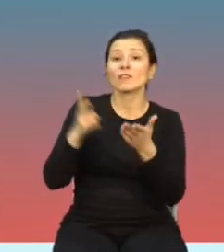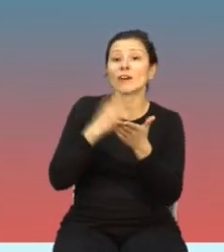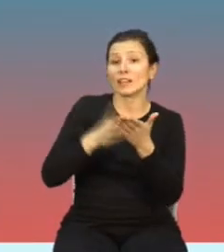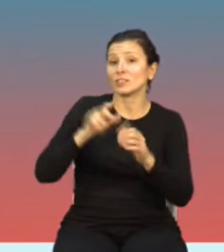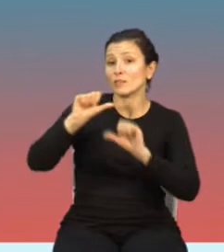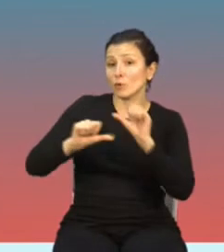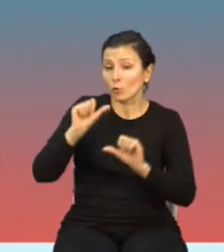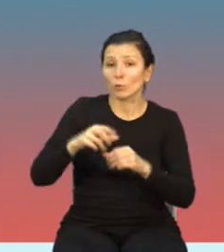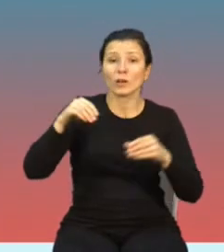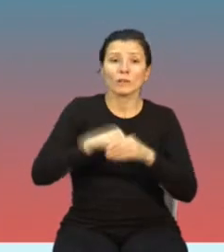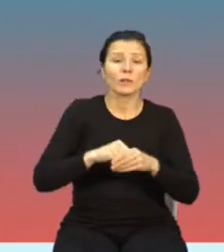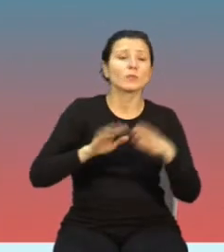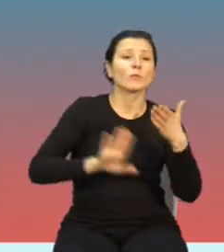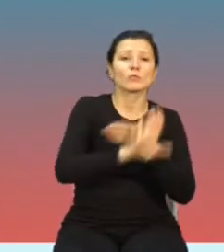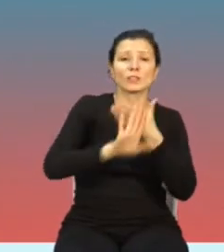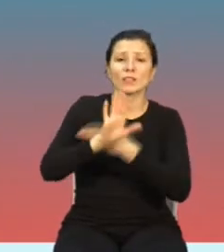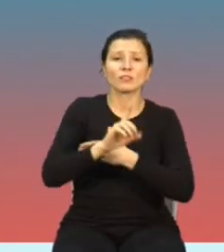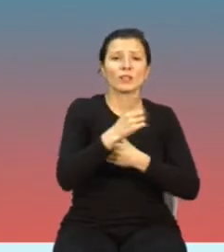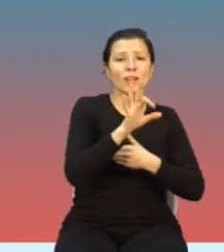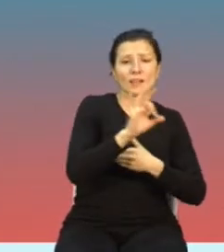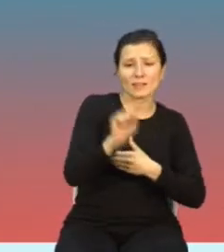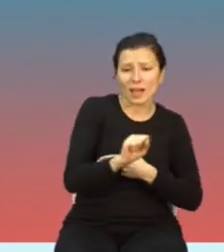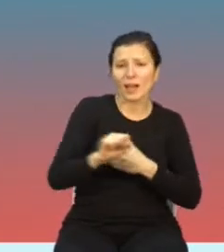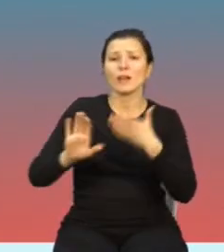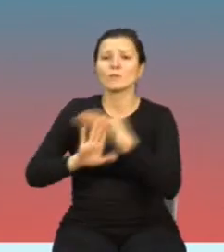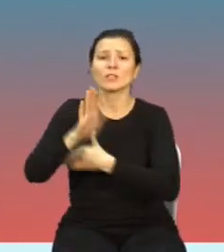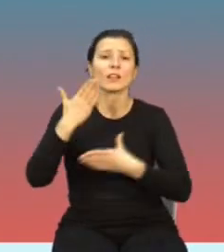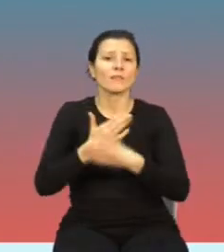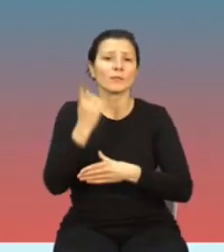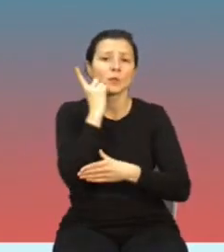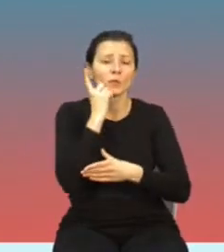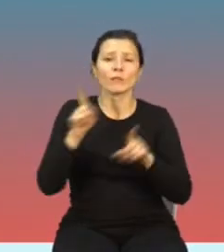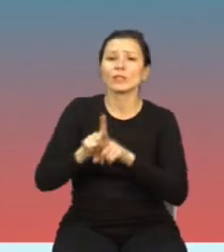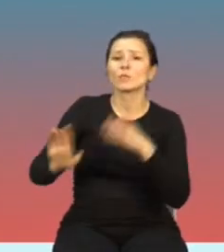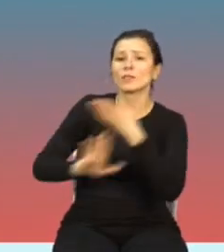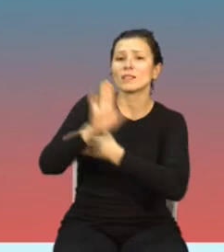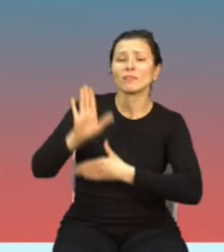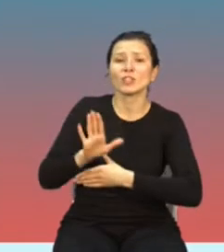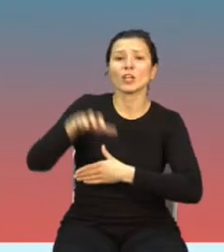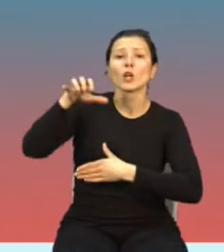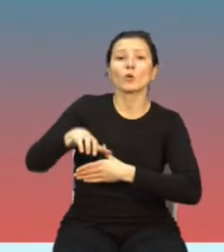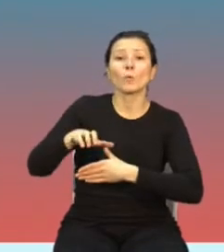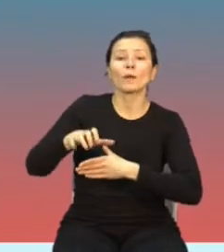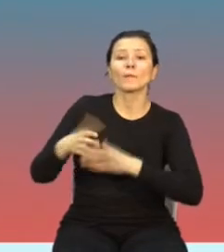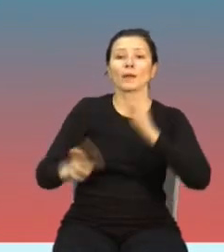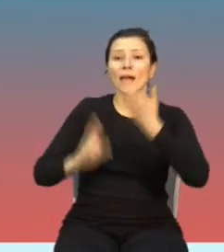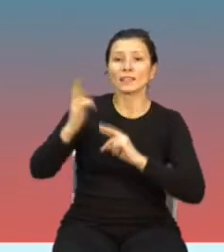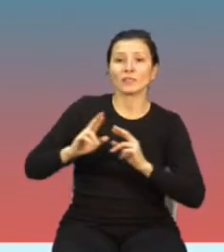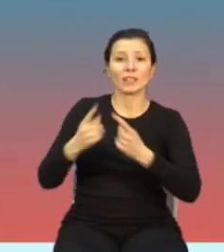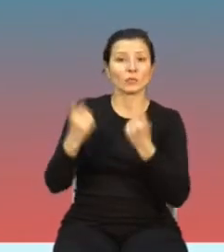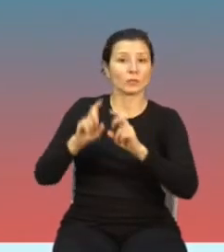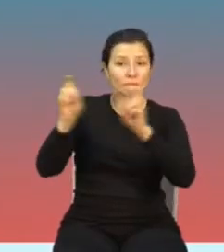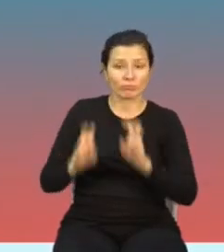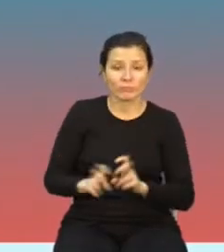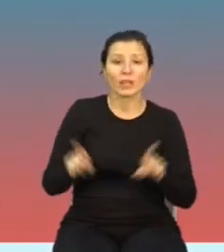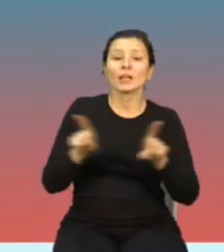mamy przedstawicieli operatorów telefonii komórkowej, przedstawicieli sieci reagowania kryzysowego oraz w grupie uczestniczy przedstawiciel